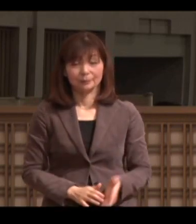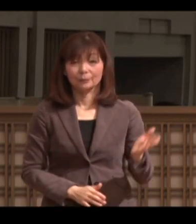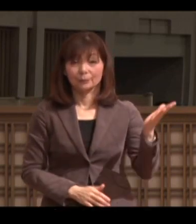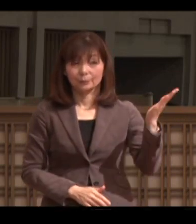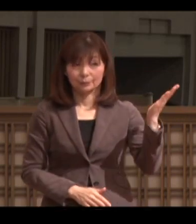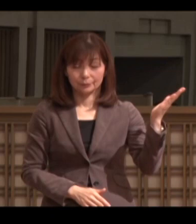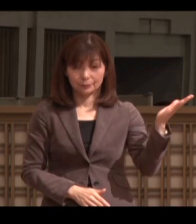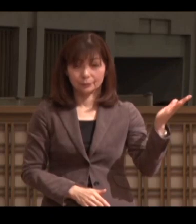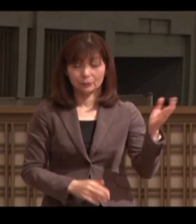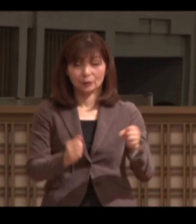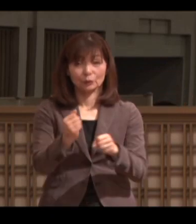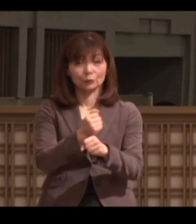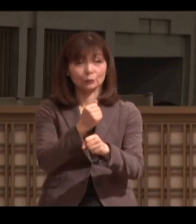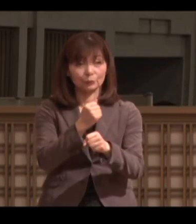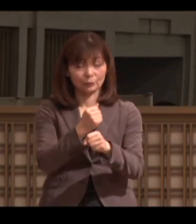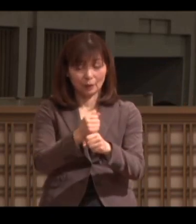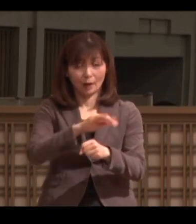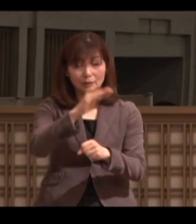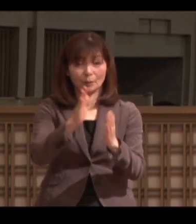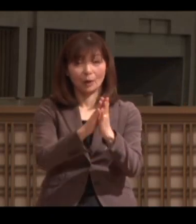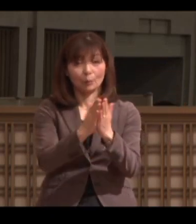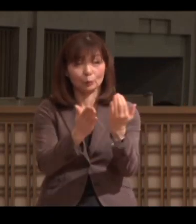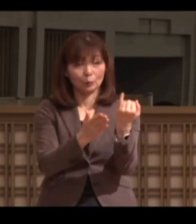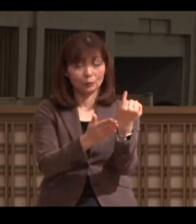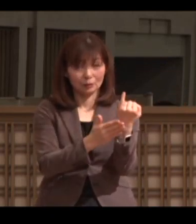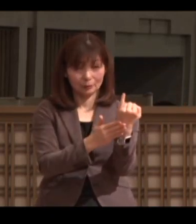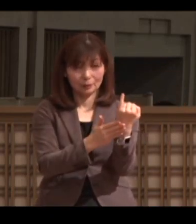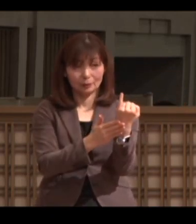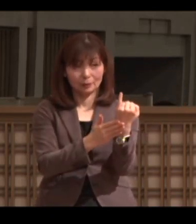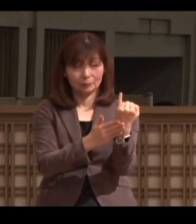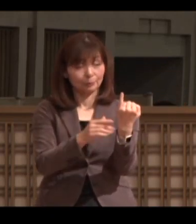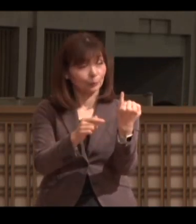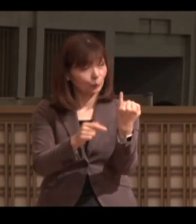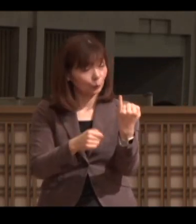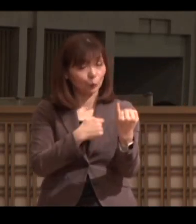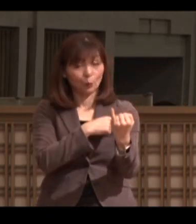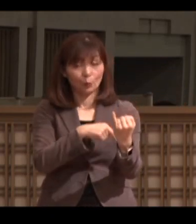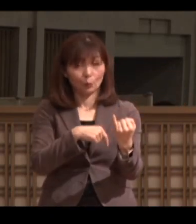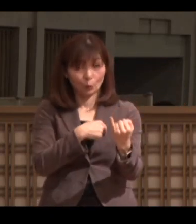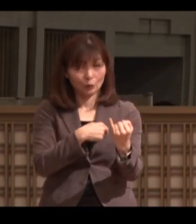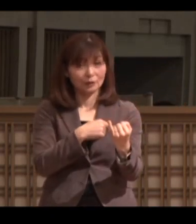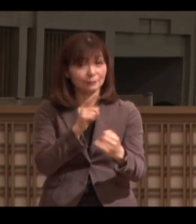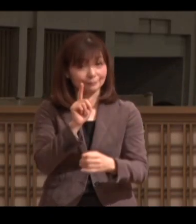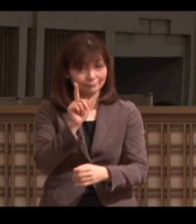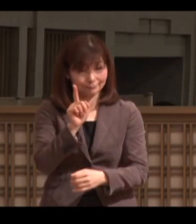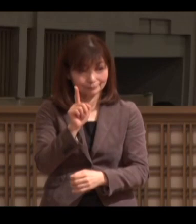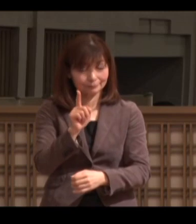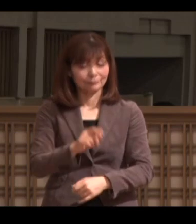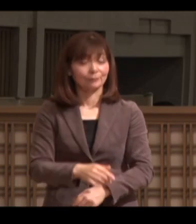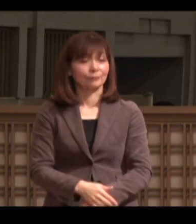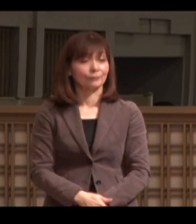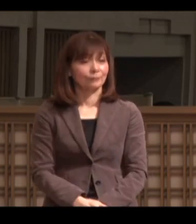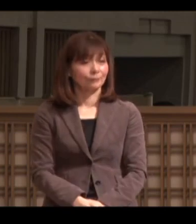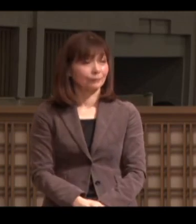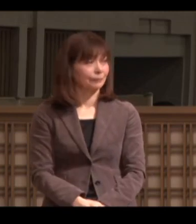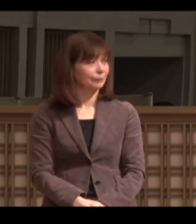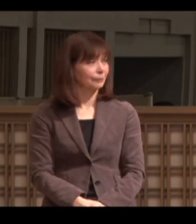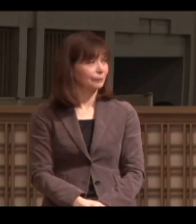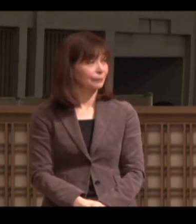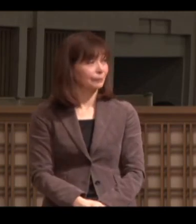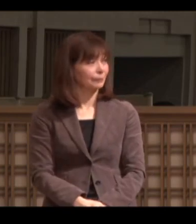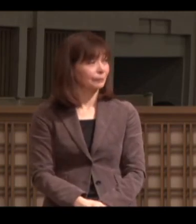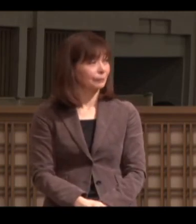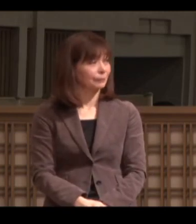ロゴタイプをデザインされた山本ち様このロゴタイプに込められた思いを発表していただけますでしょうかお願いし